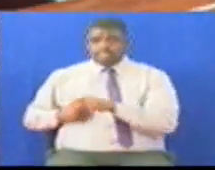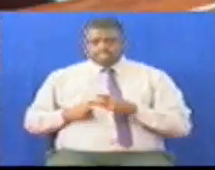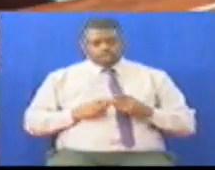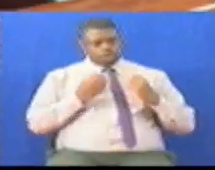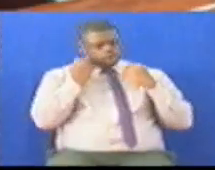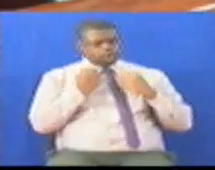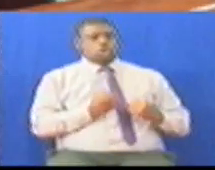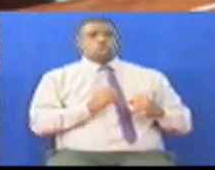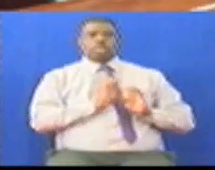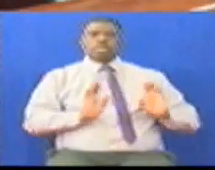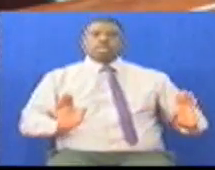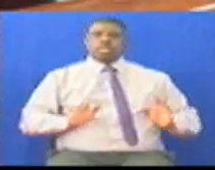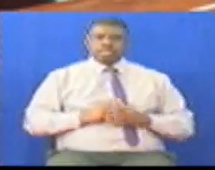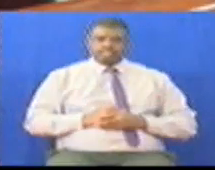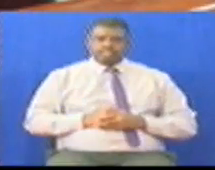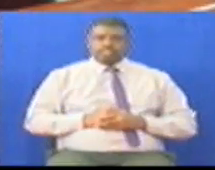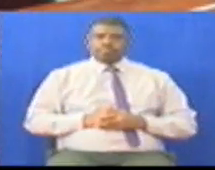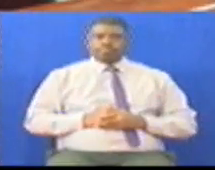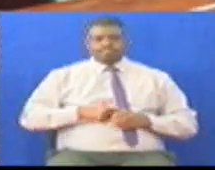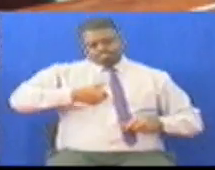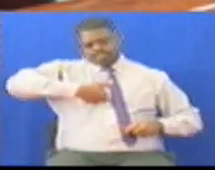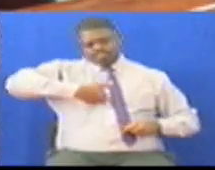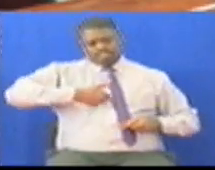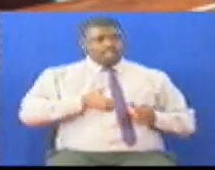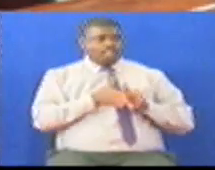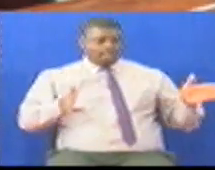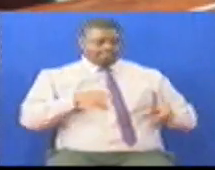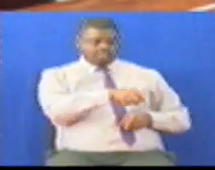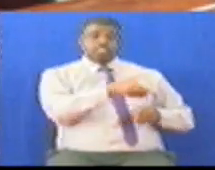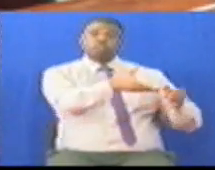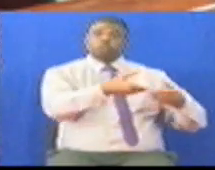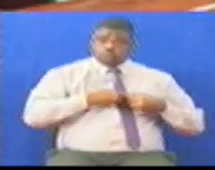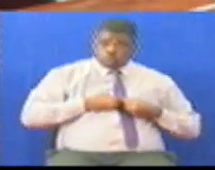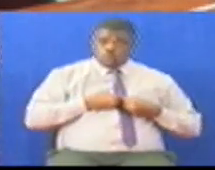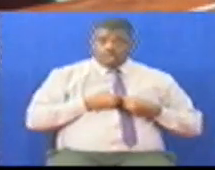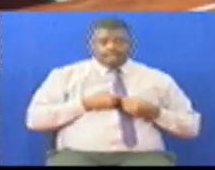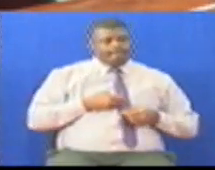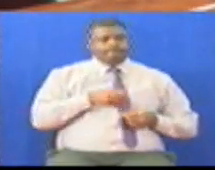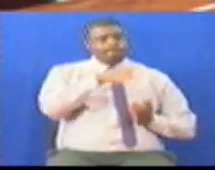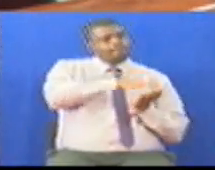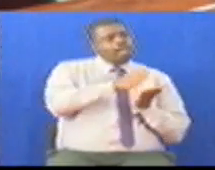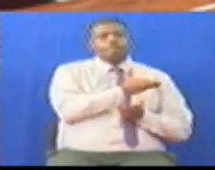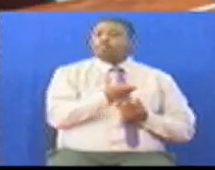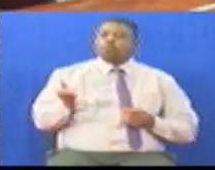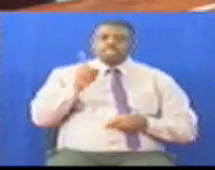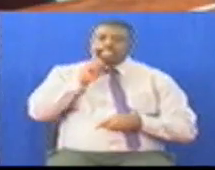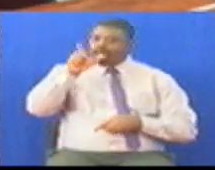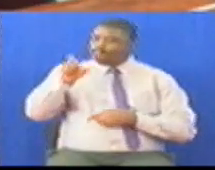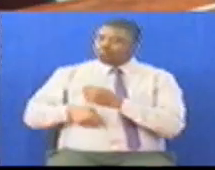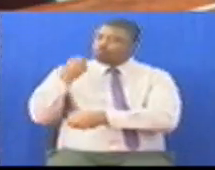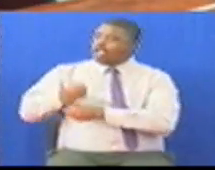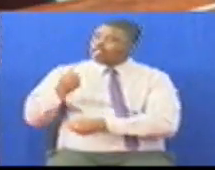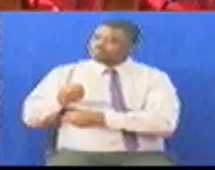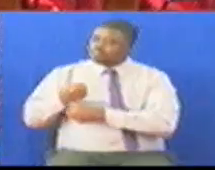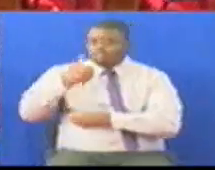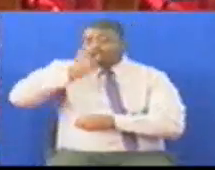umeimarika. Na mimi nataka nichukue nafasi hii popote alipo kila mtumishi wa umma kuwapongeza,